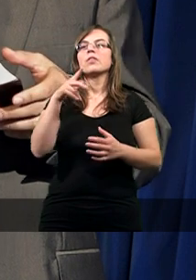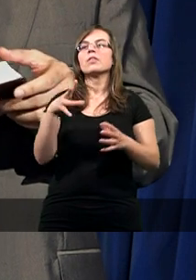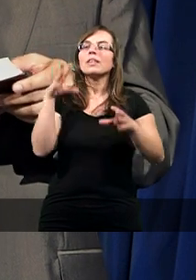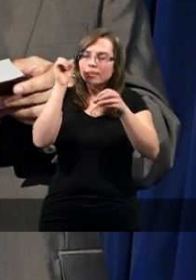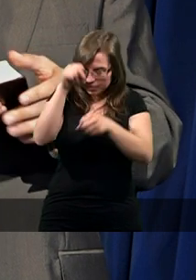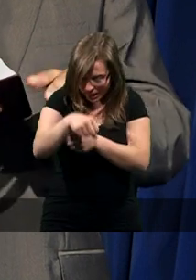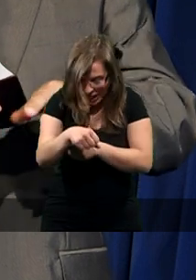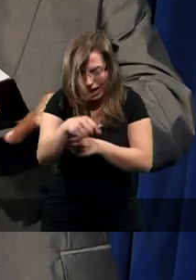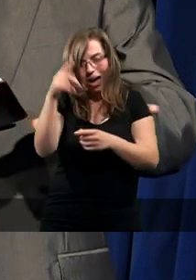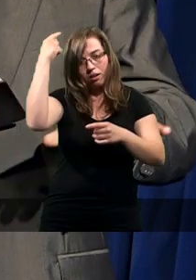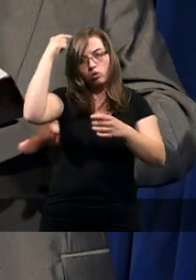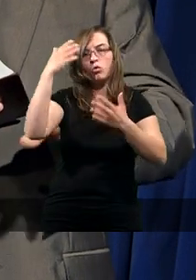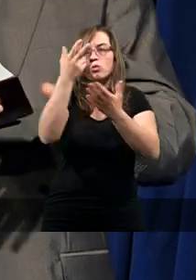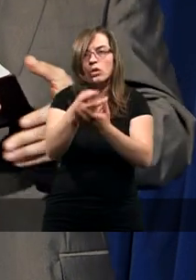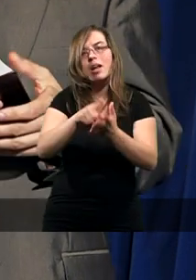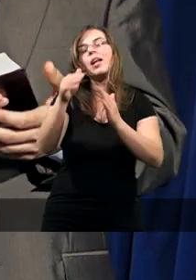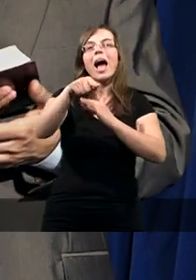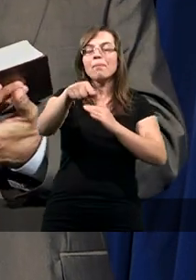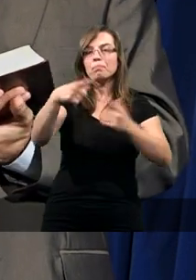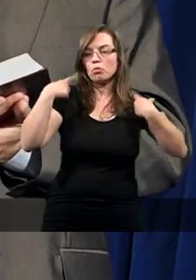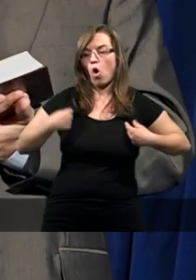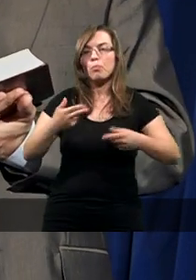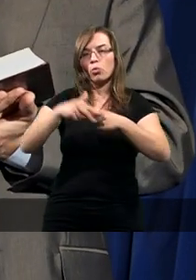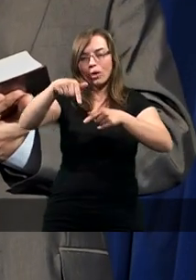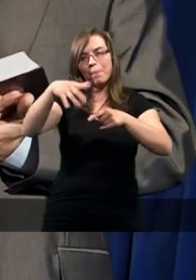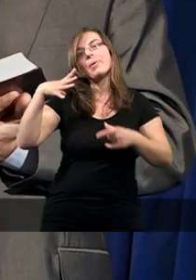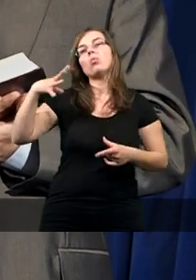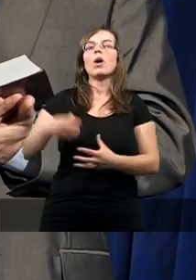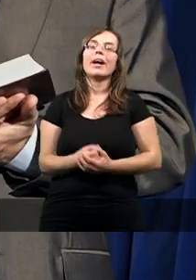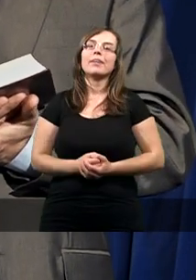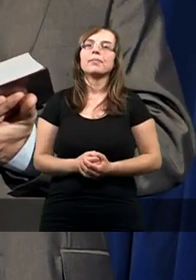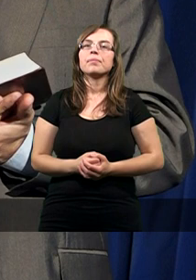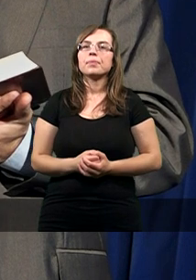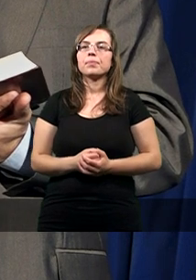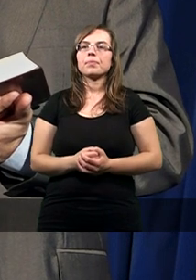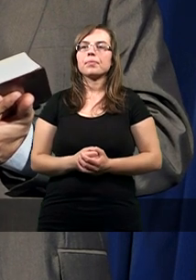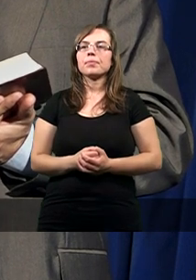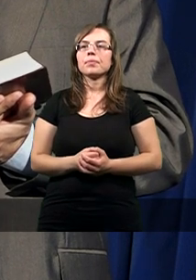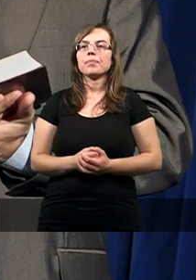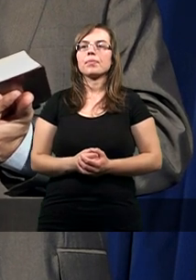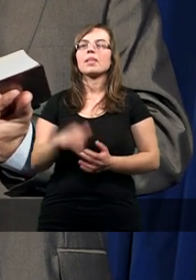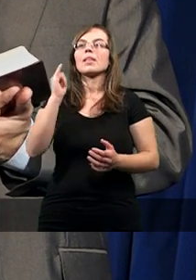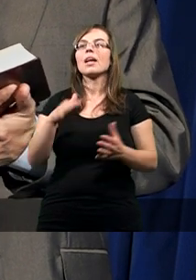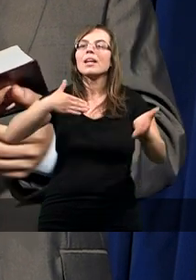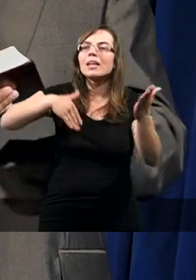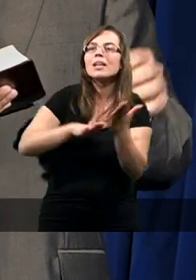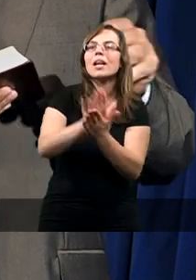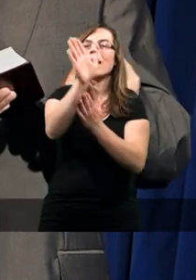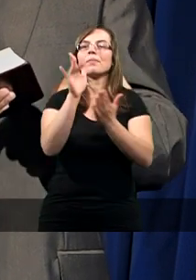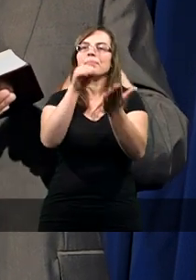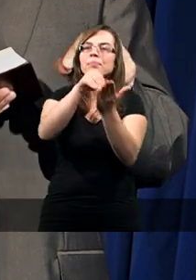Schyla się nad tym piaskiem, który tam był. And he started writing the sins of each of these individuals. I